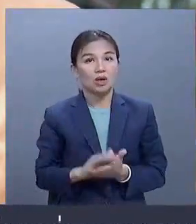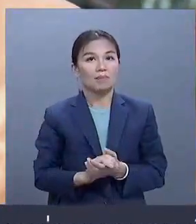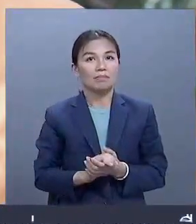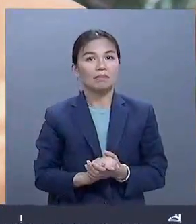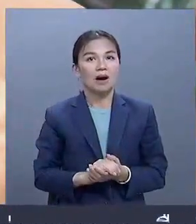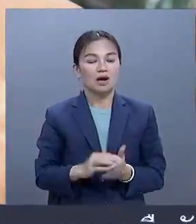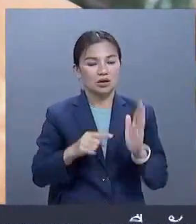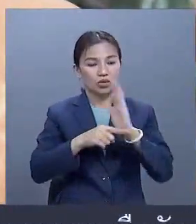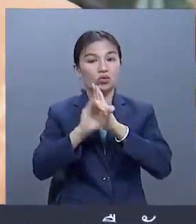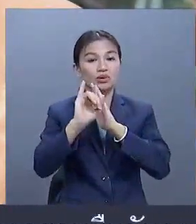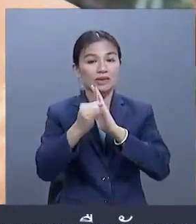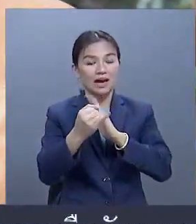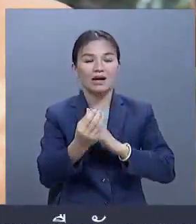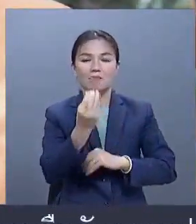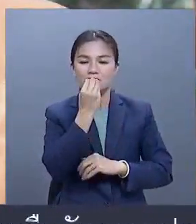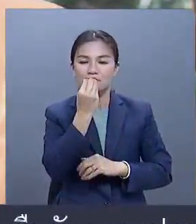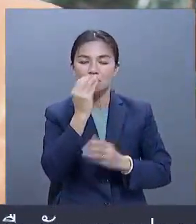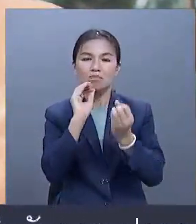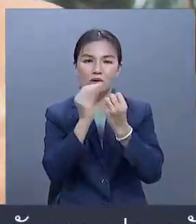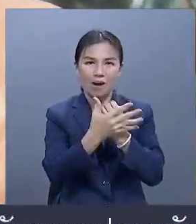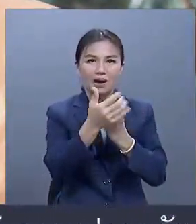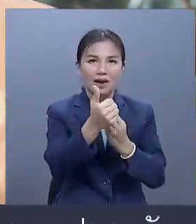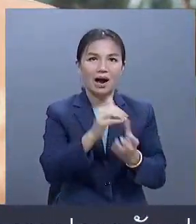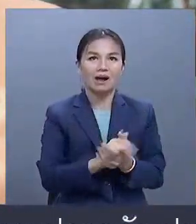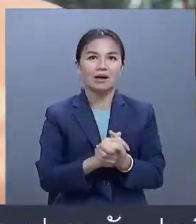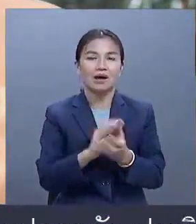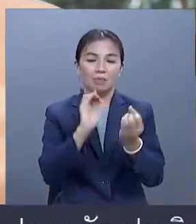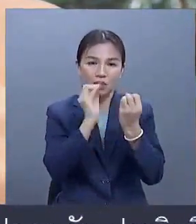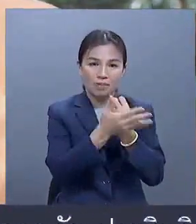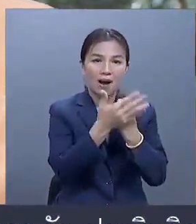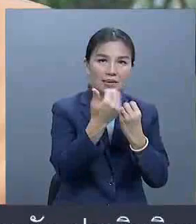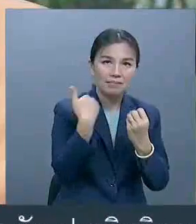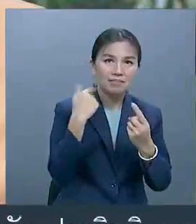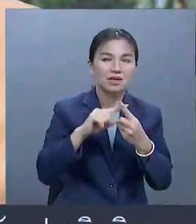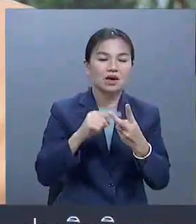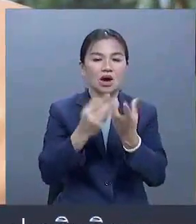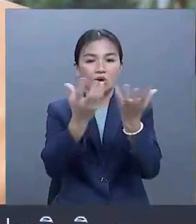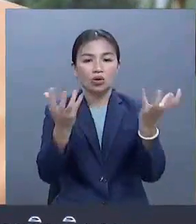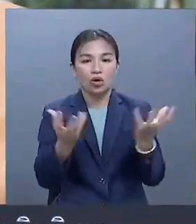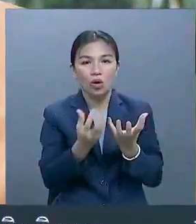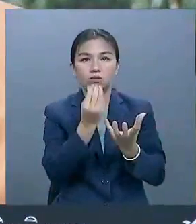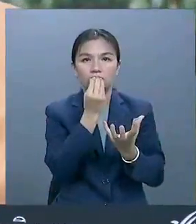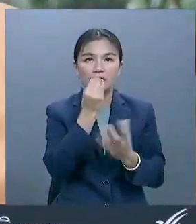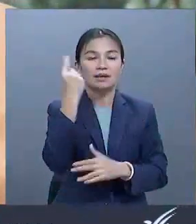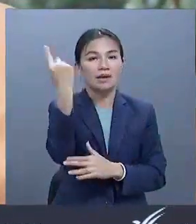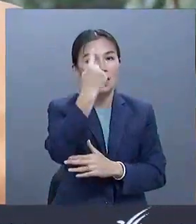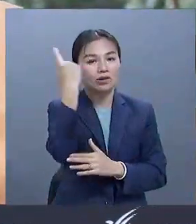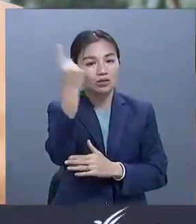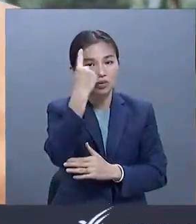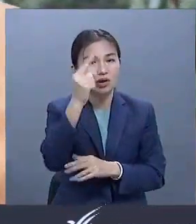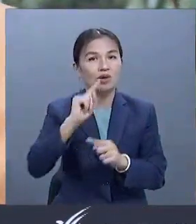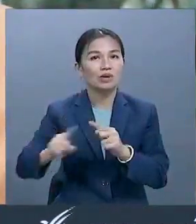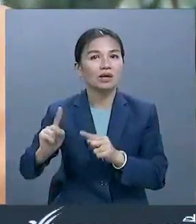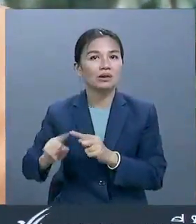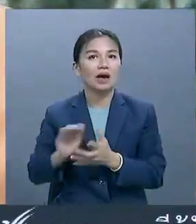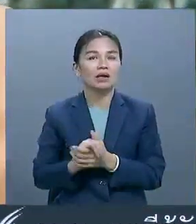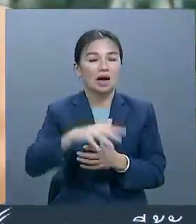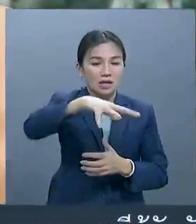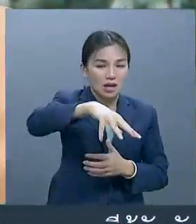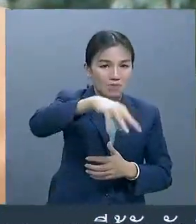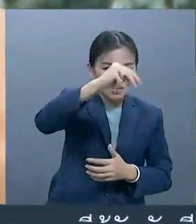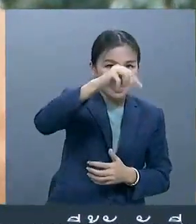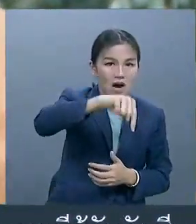านผลไม้อย่างไม่ใช่เฉพาะผลไม้อย่างเดียวนะคะมีทั้งอาหารแล้วก็แหล่งท่องเที่ยวที่เป็นในเมืองแล้วก็แหล่งท่องเที่ยวที่